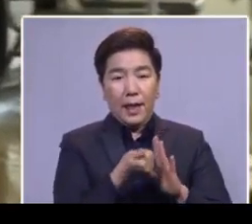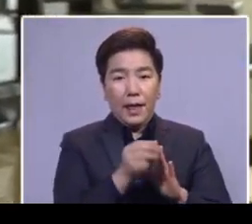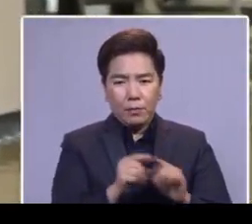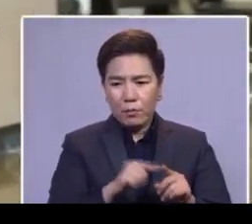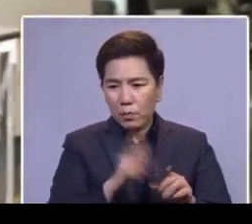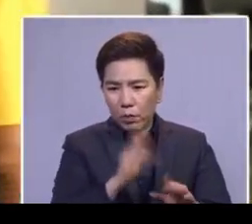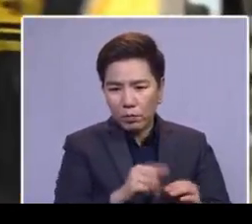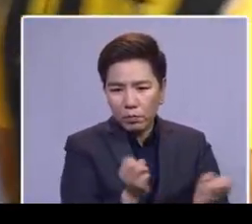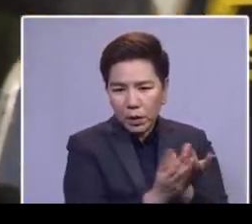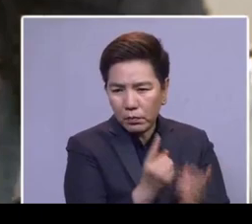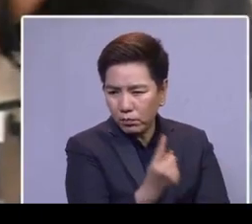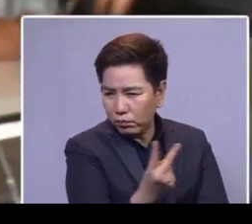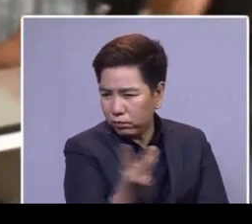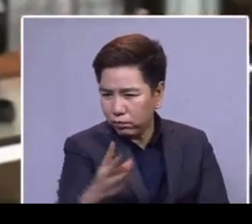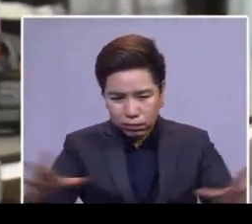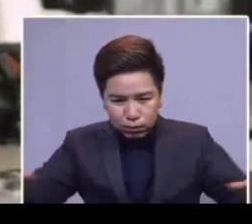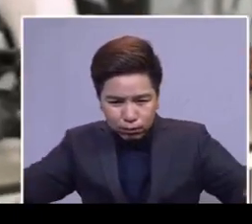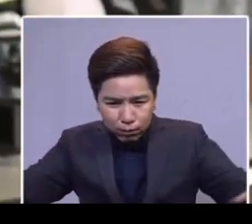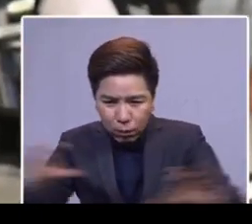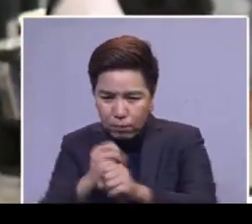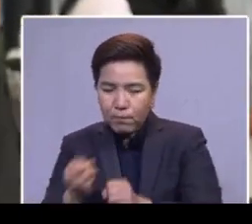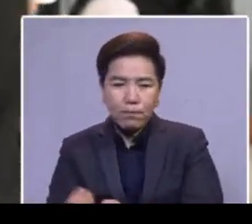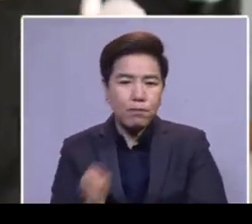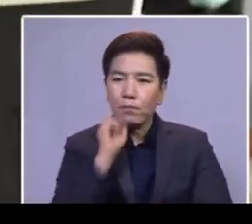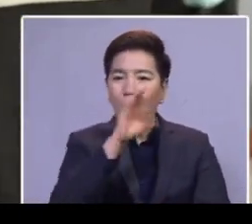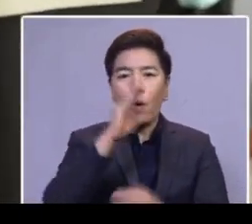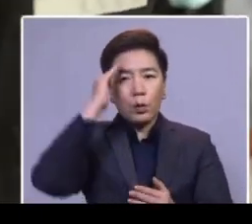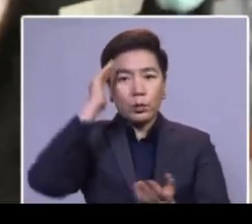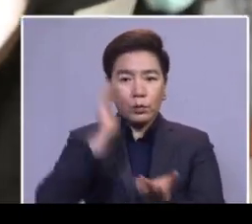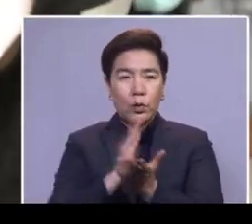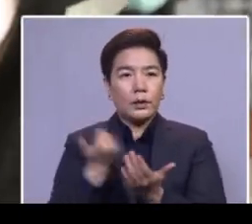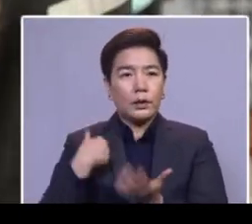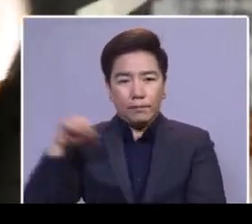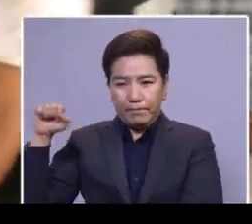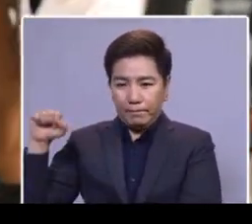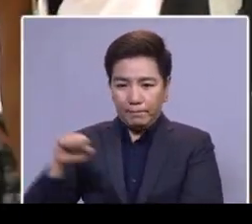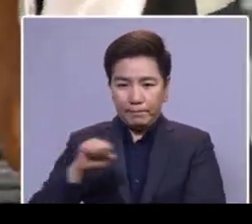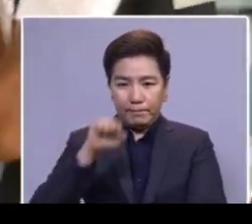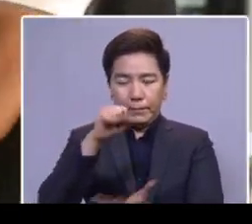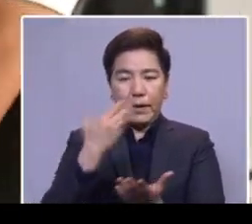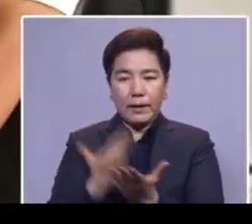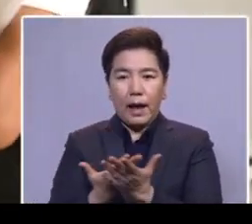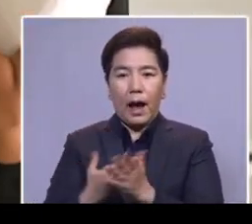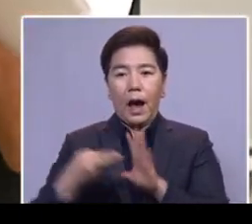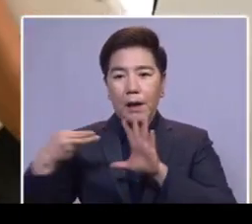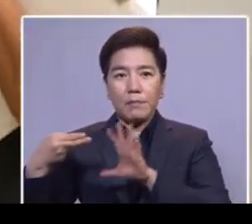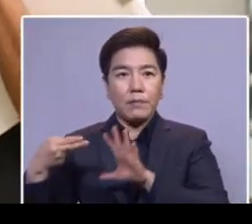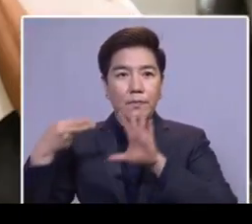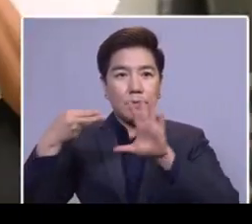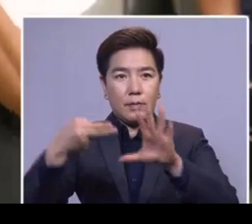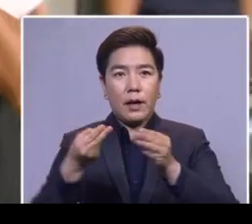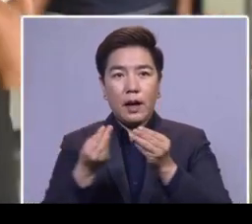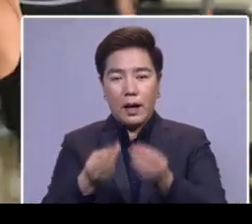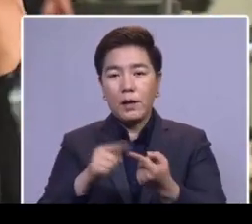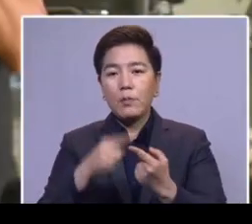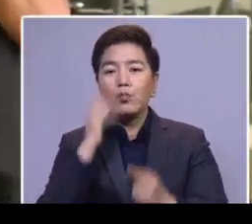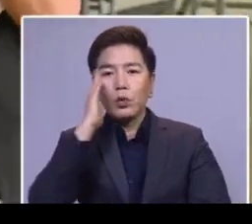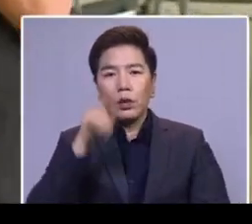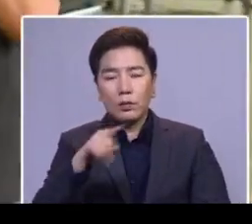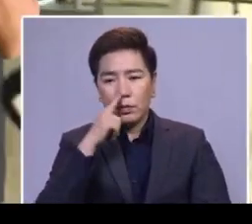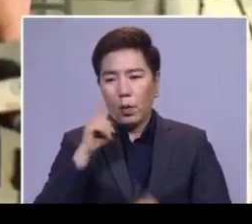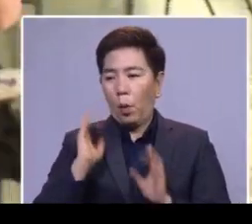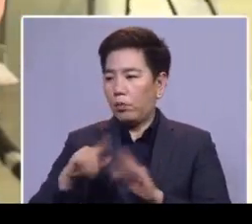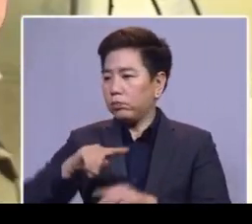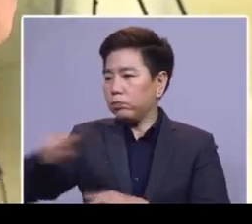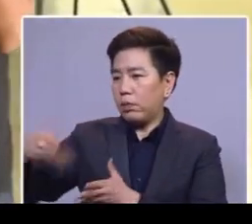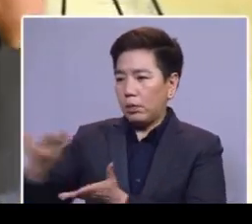เข้าร้องทุกข์กับตำรวจโดยทางคุณอัจฉริยะมีการมอบกระเช้าพร้อมกับให้เงินจำนวน 50,000บาทที่บอกว่าได้รับมาจาก